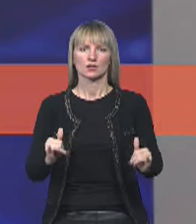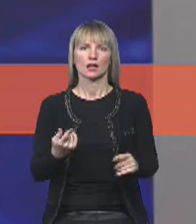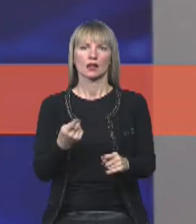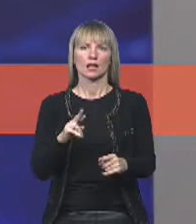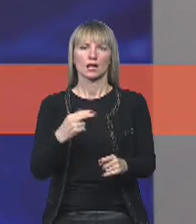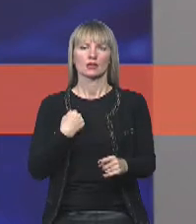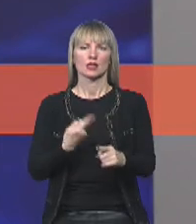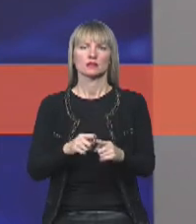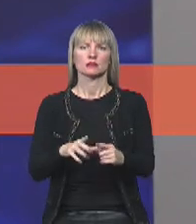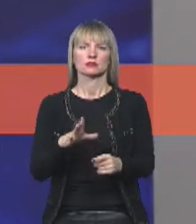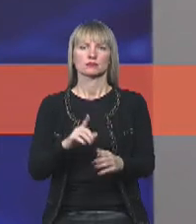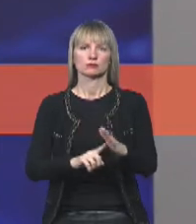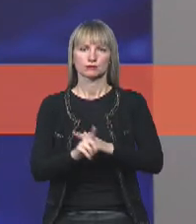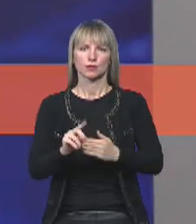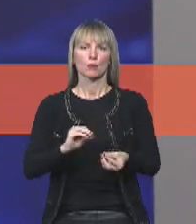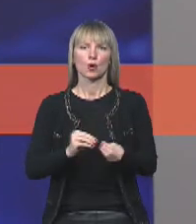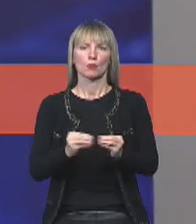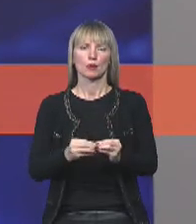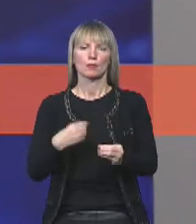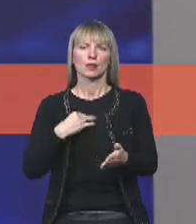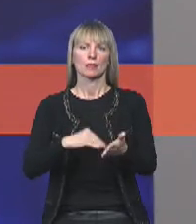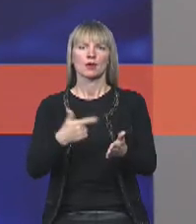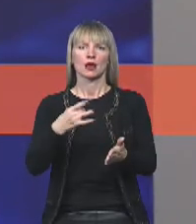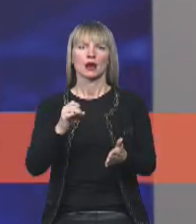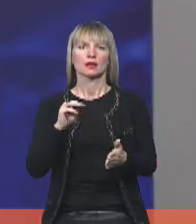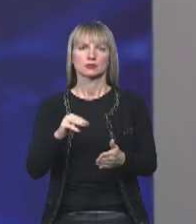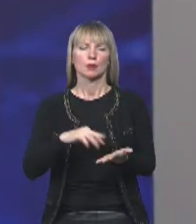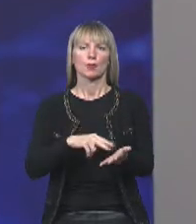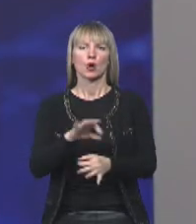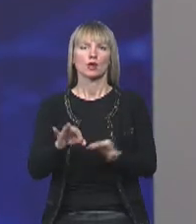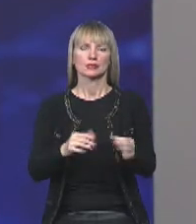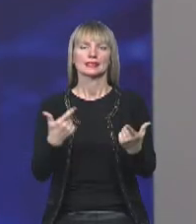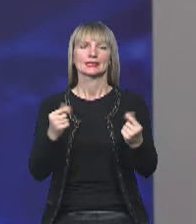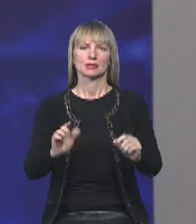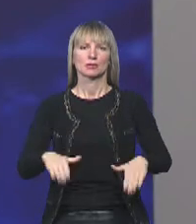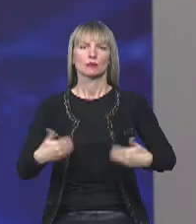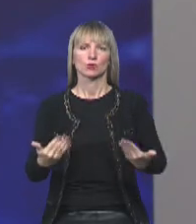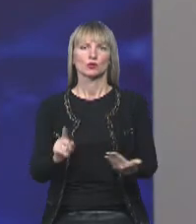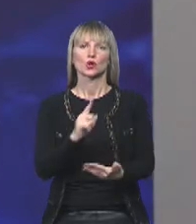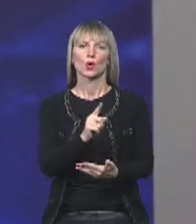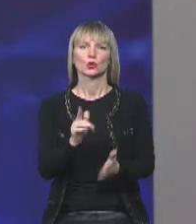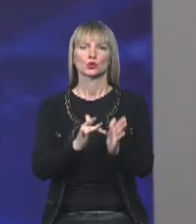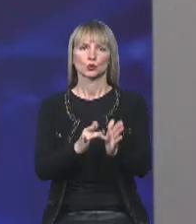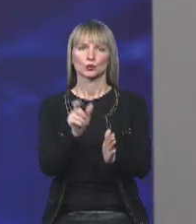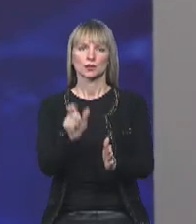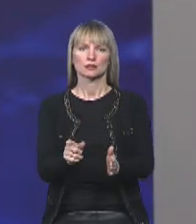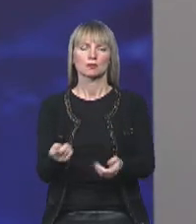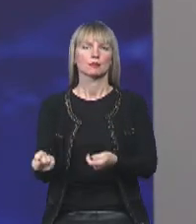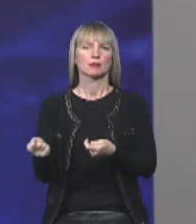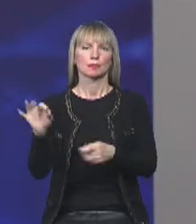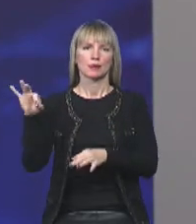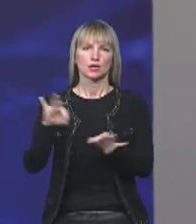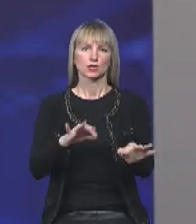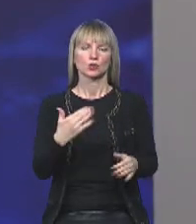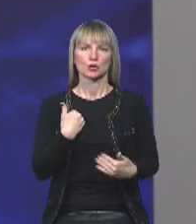стала проблема. Для цього ми написали грант-проєкт, де запропонували, що кожен турист, який приїжджатиме до